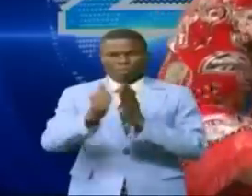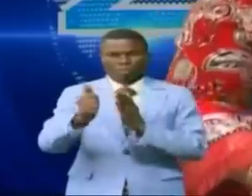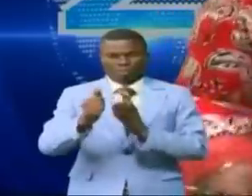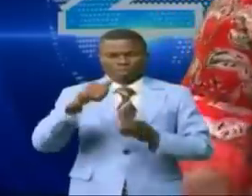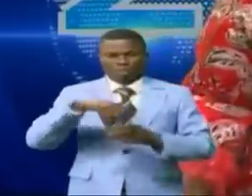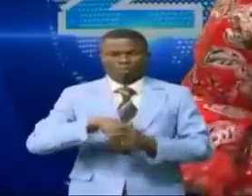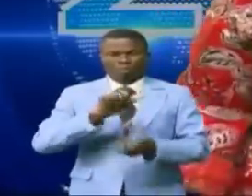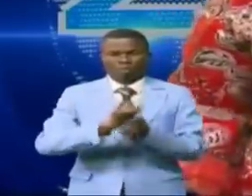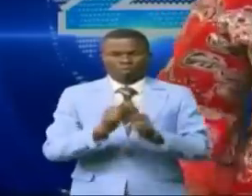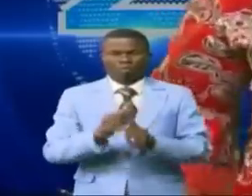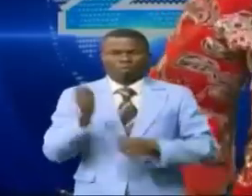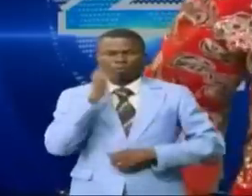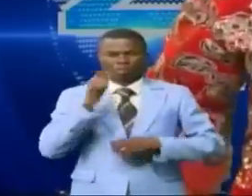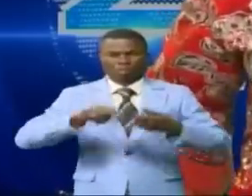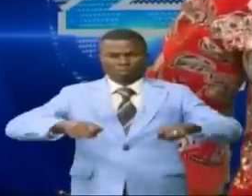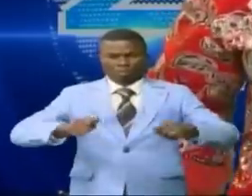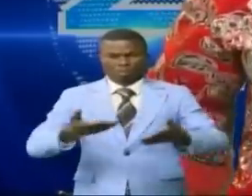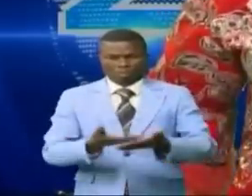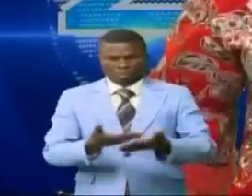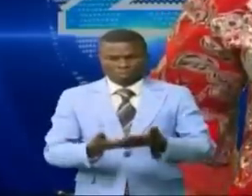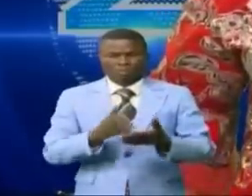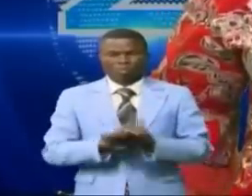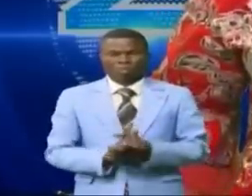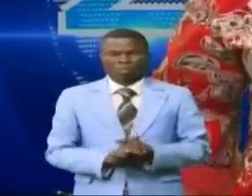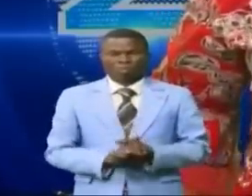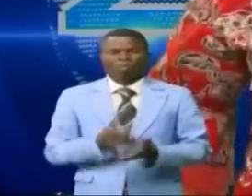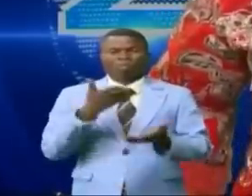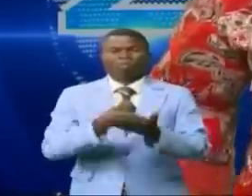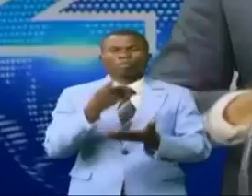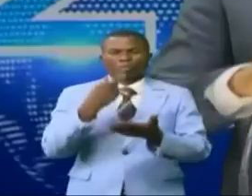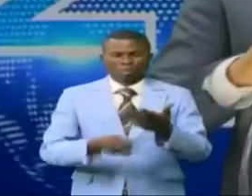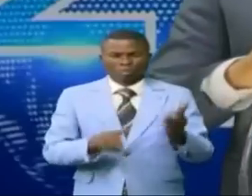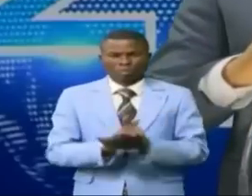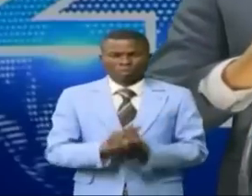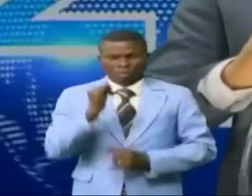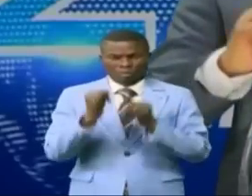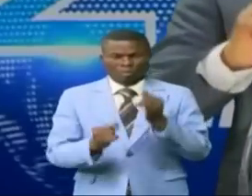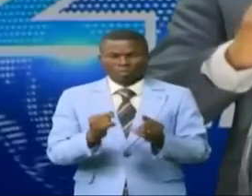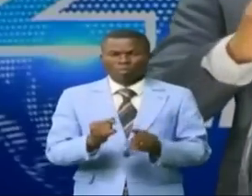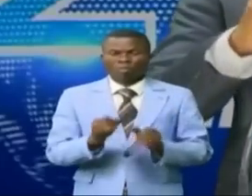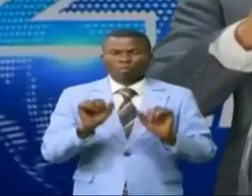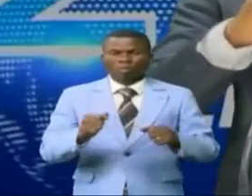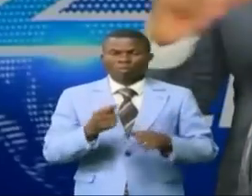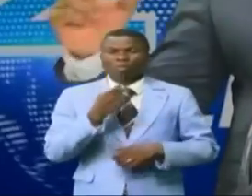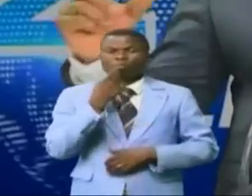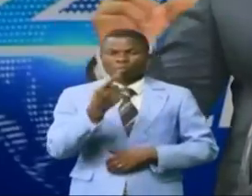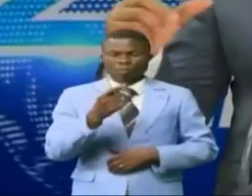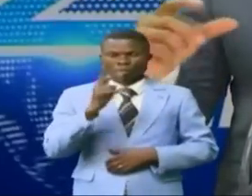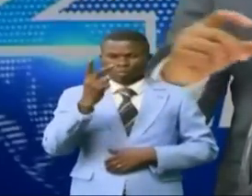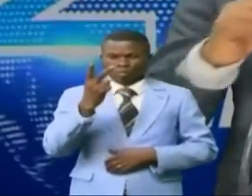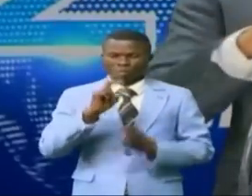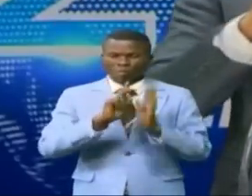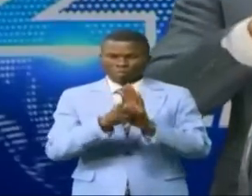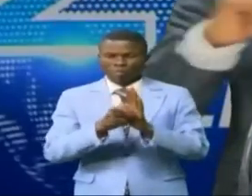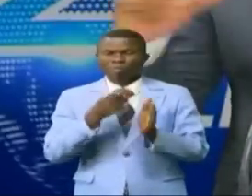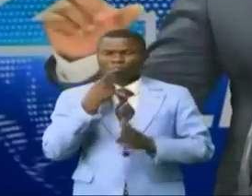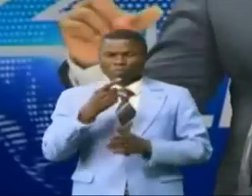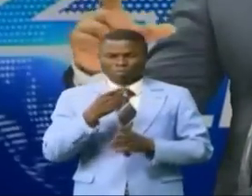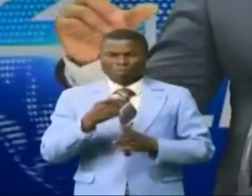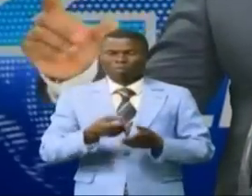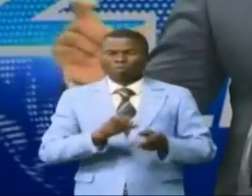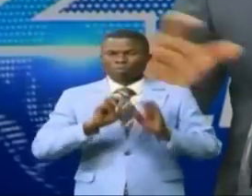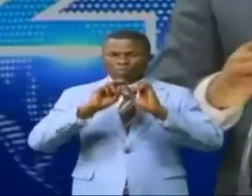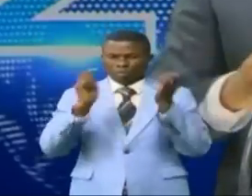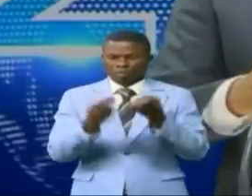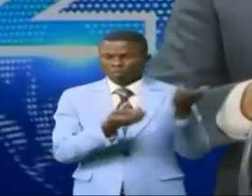le secteur des miniers congolais, justement pour... En fait, si je peux essayer en 2 secondes de dire que la chaîne des valeurs